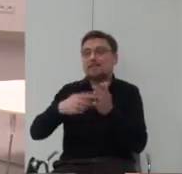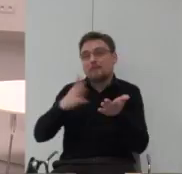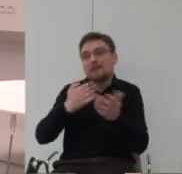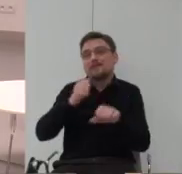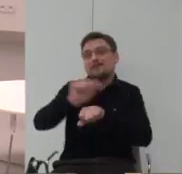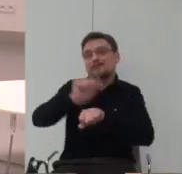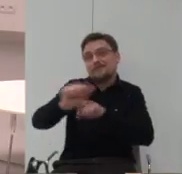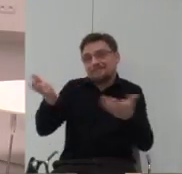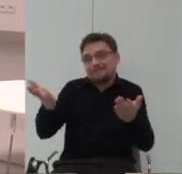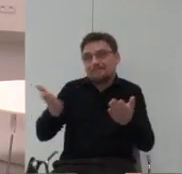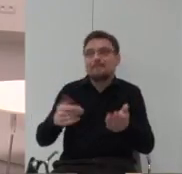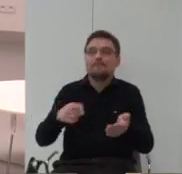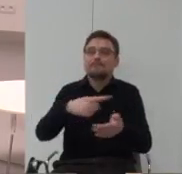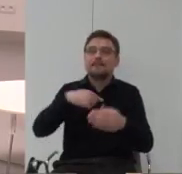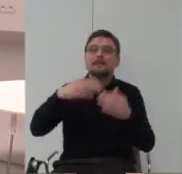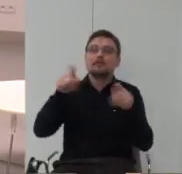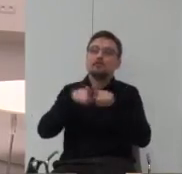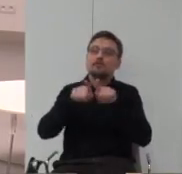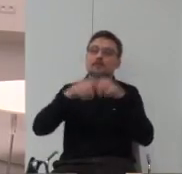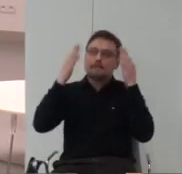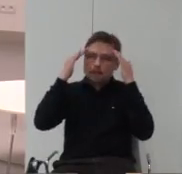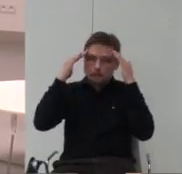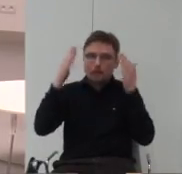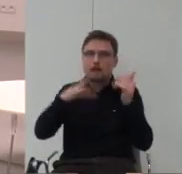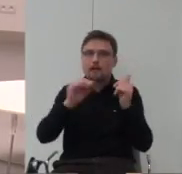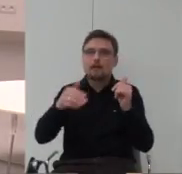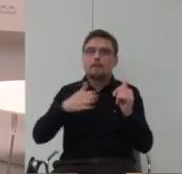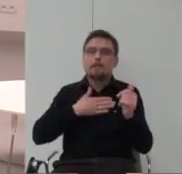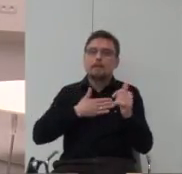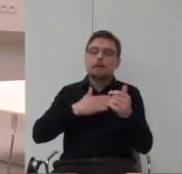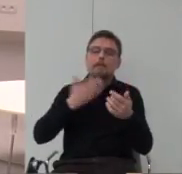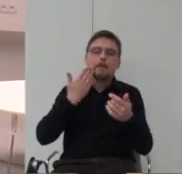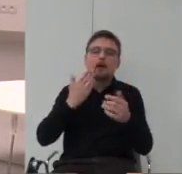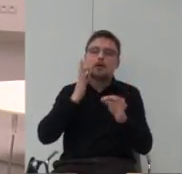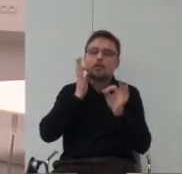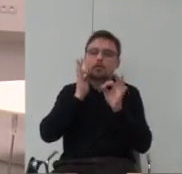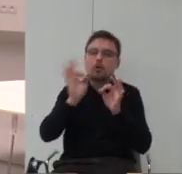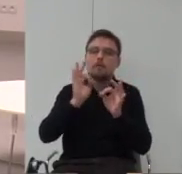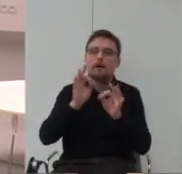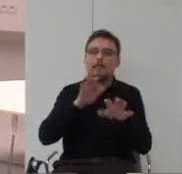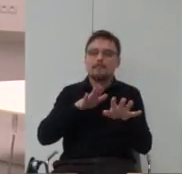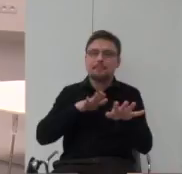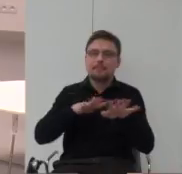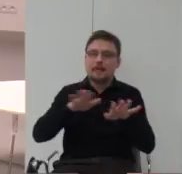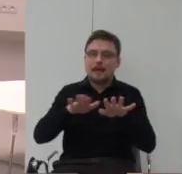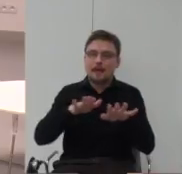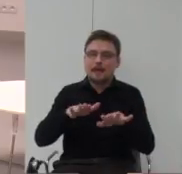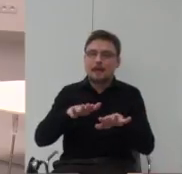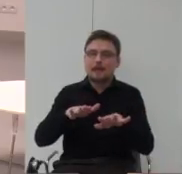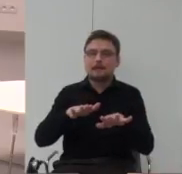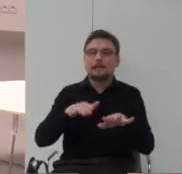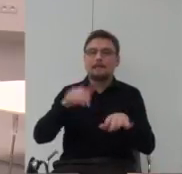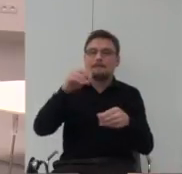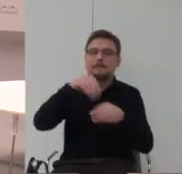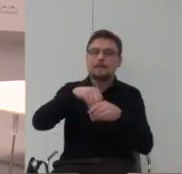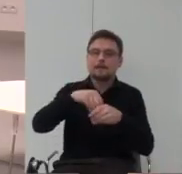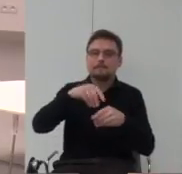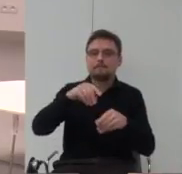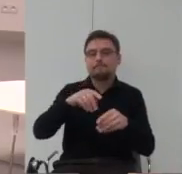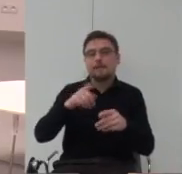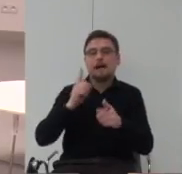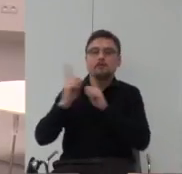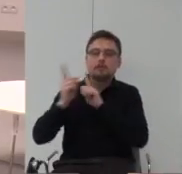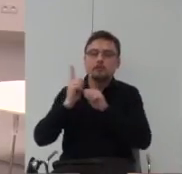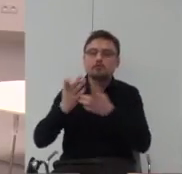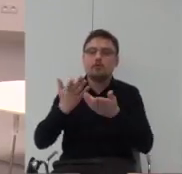tej chwili zmienią się zasady planistyczne, to oczywiście trzeba ponieść tego konsekwencje. Jednocześnie mamy świadomość, że pozostały nam w bardzo dobrze